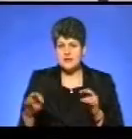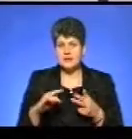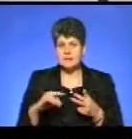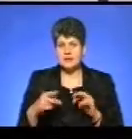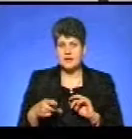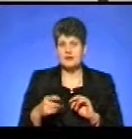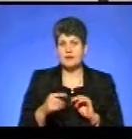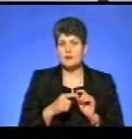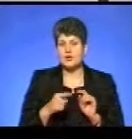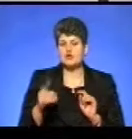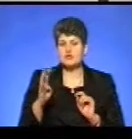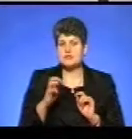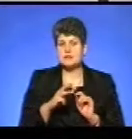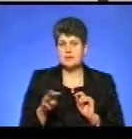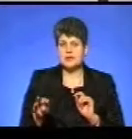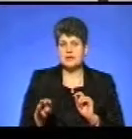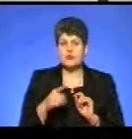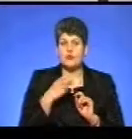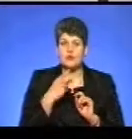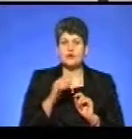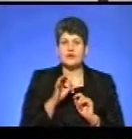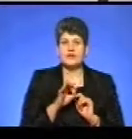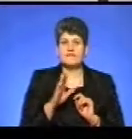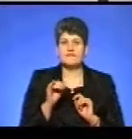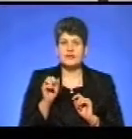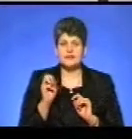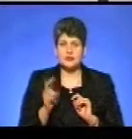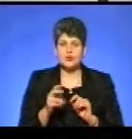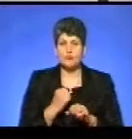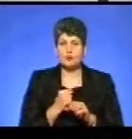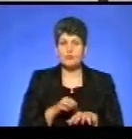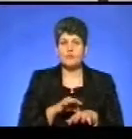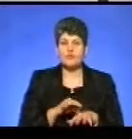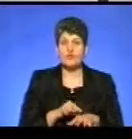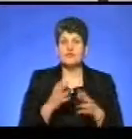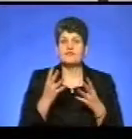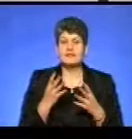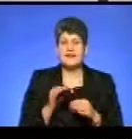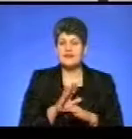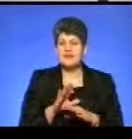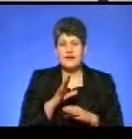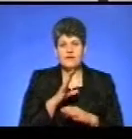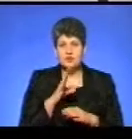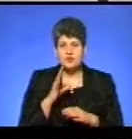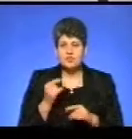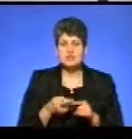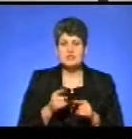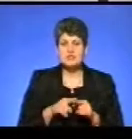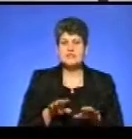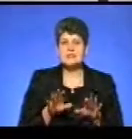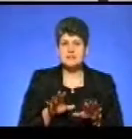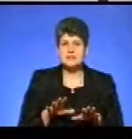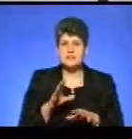протяжністю 400 метрів. За словами Олега Вітика, роботи проводили вдень, а не вночі, тому що це місце для проведення ремонтних робіт